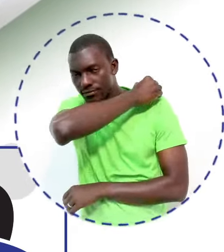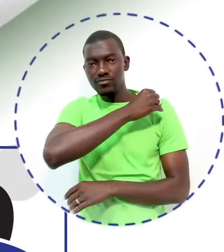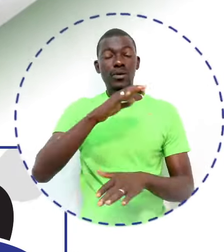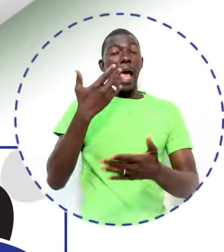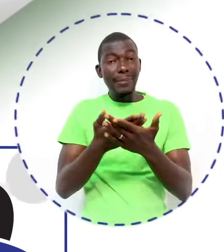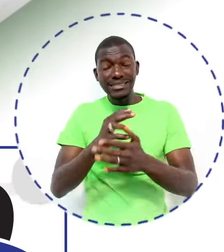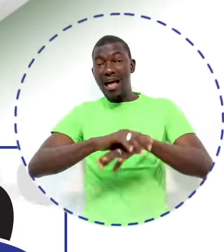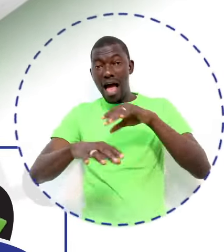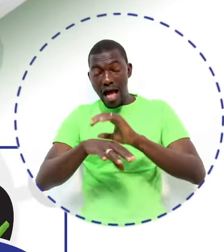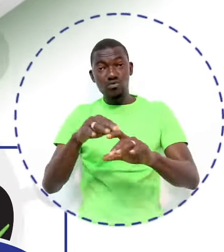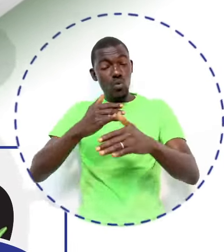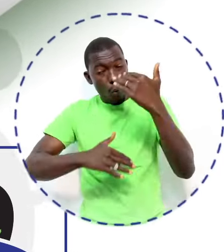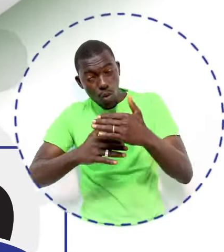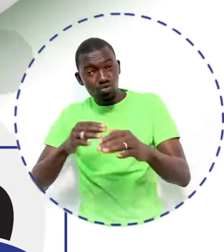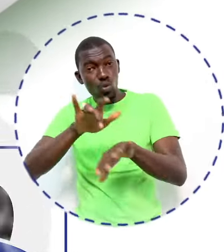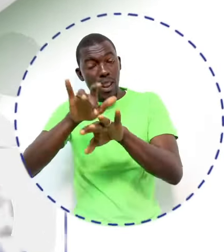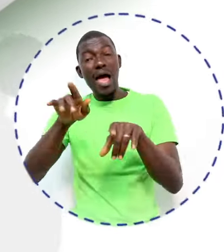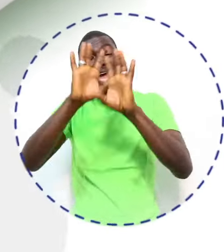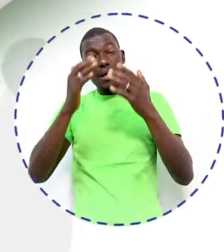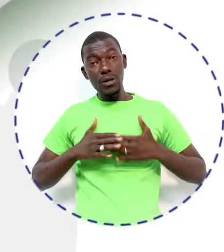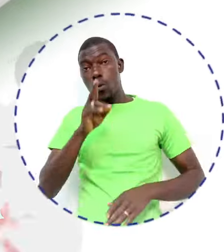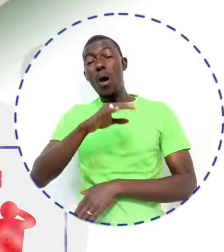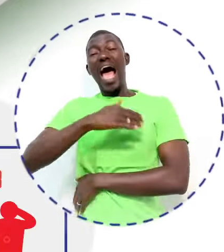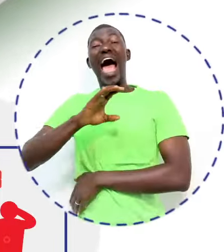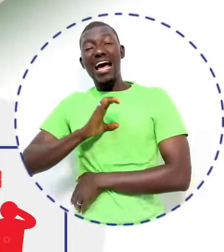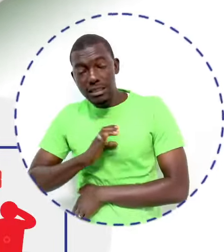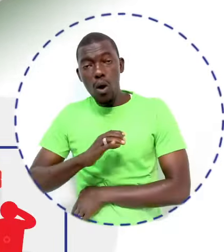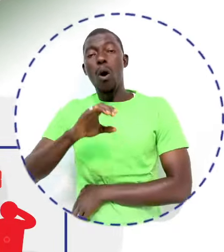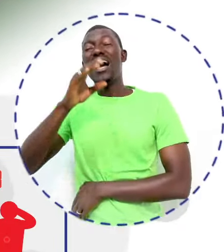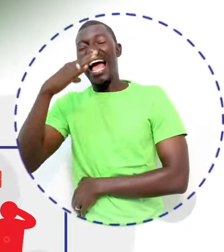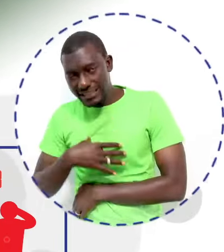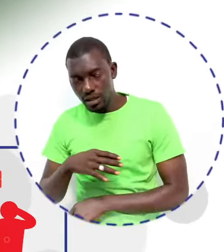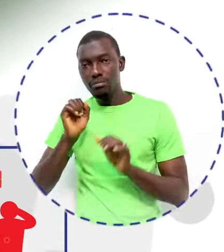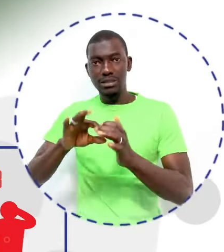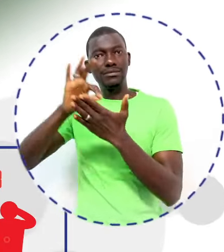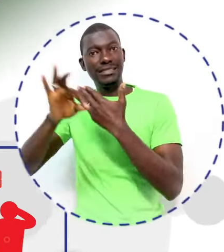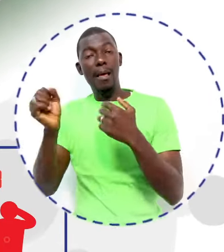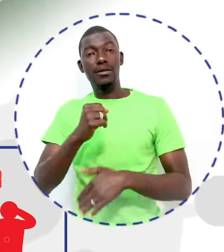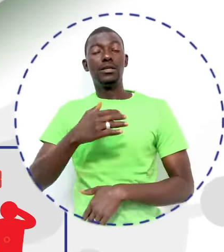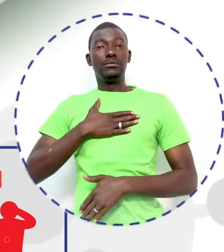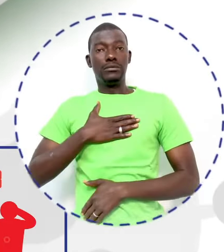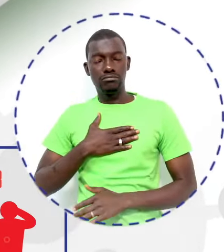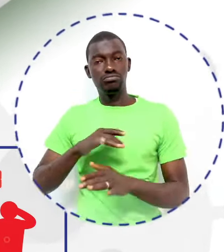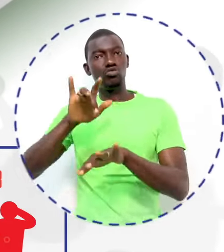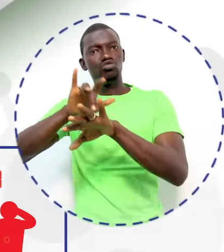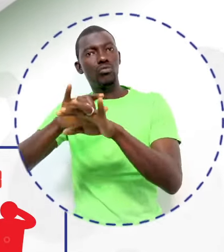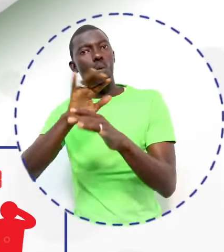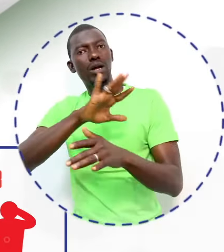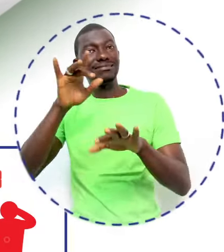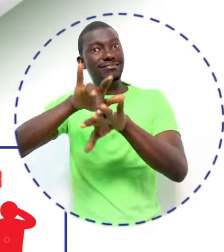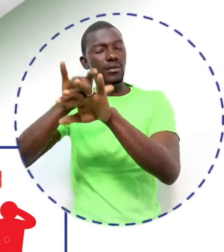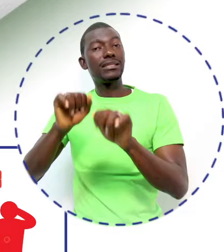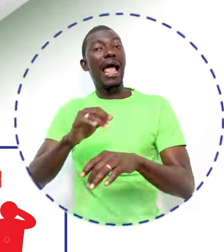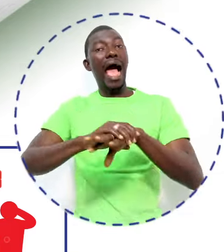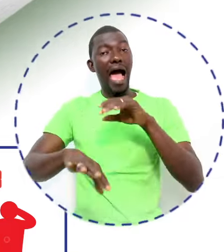ma tirisono anki tengusu anna Kenya. Magadunga tintono serebega terunu ma agatirisono. Gelli andani kejangiro